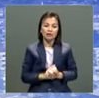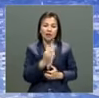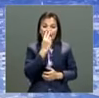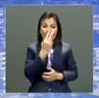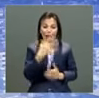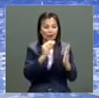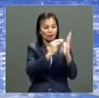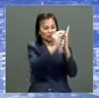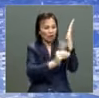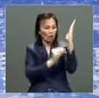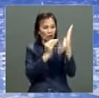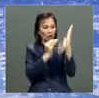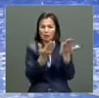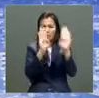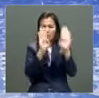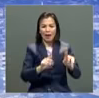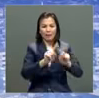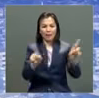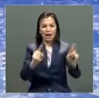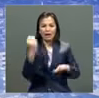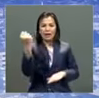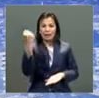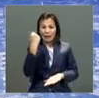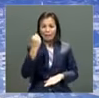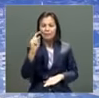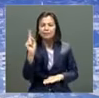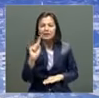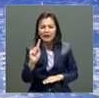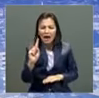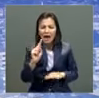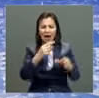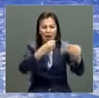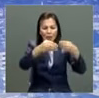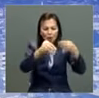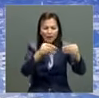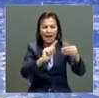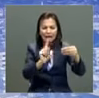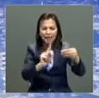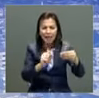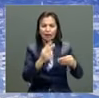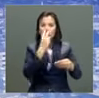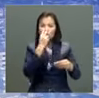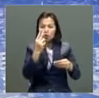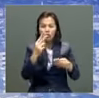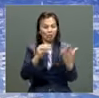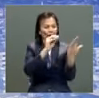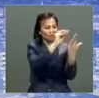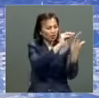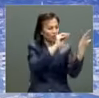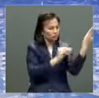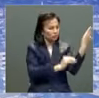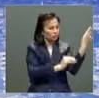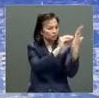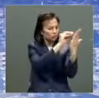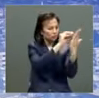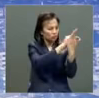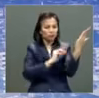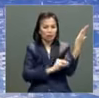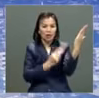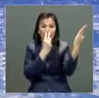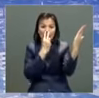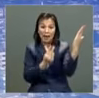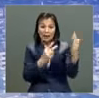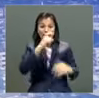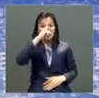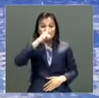ก็ไม่เท่ากันเพราะฉะนั้นเข้มจะต้องเกิดที่ไหนนะครับผ่อนคลายจะต้องเกิดที่ไหนอันนี้เขาบอกว่าเพิ่งจะมาเห็นประเทศไทยเรามี